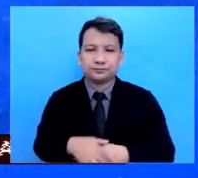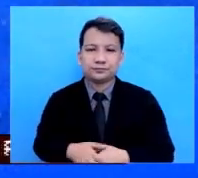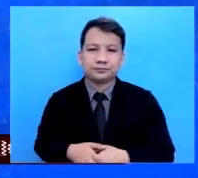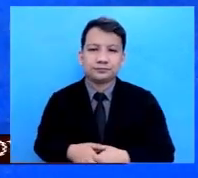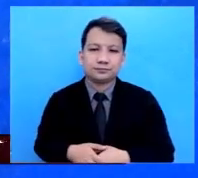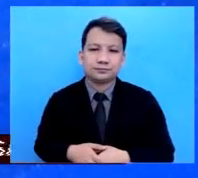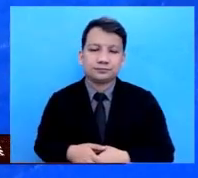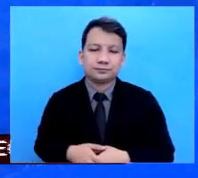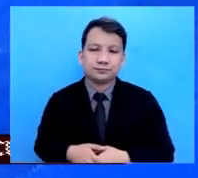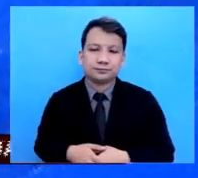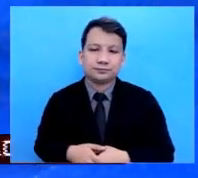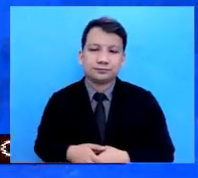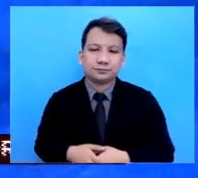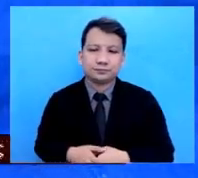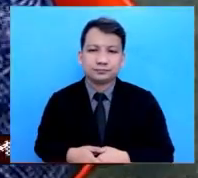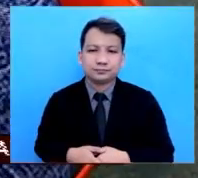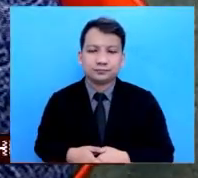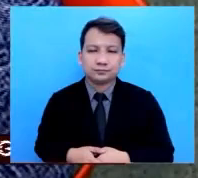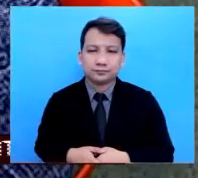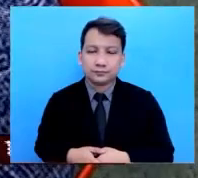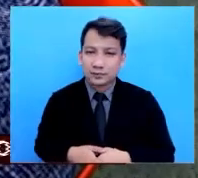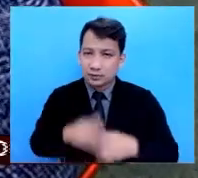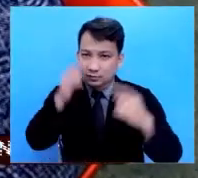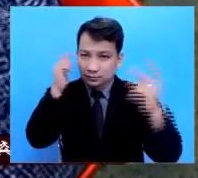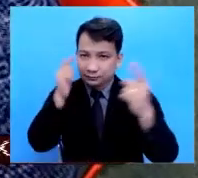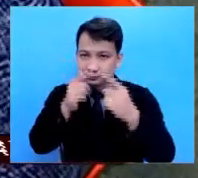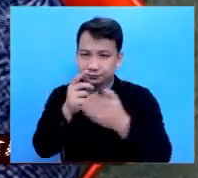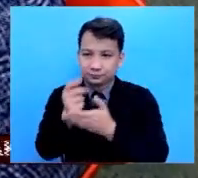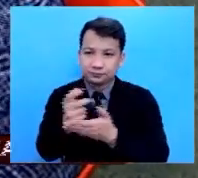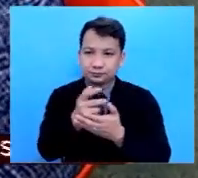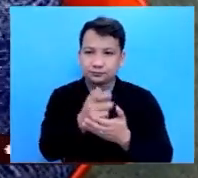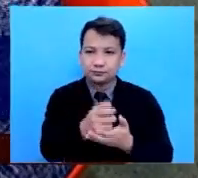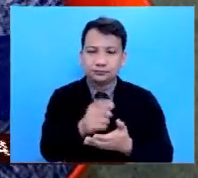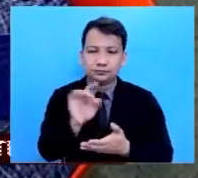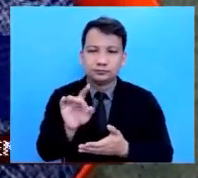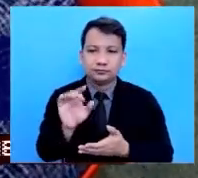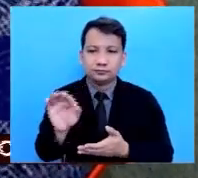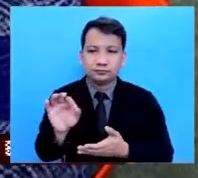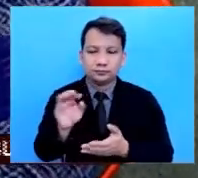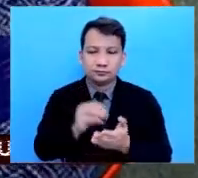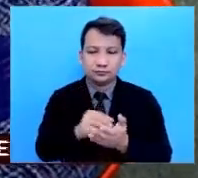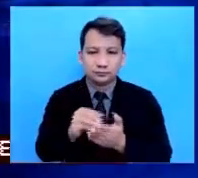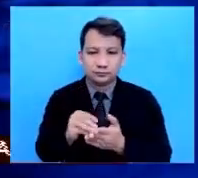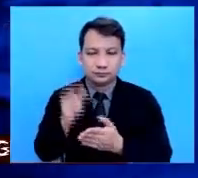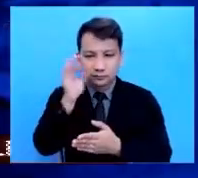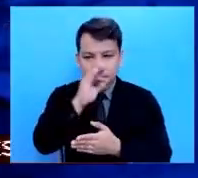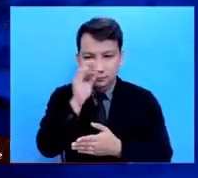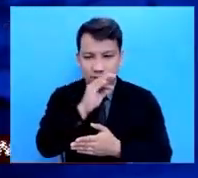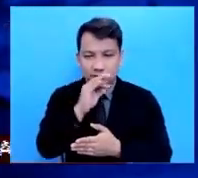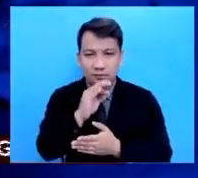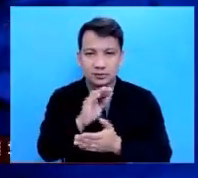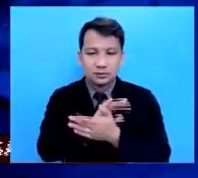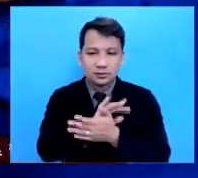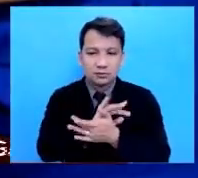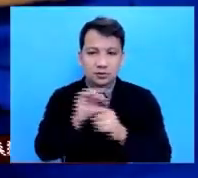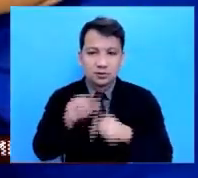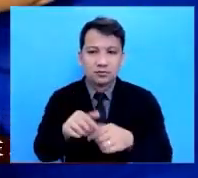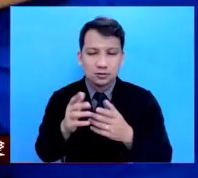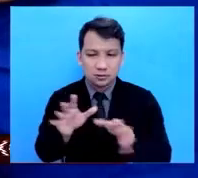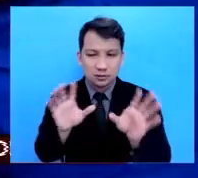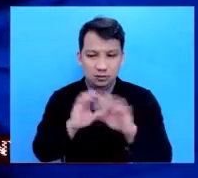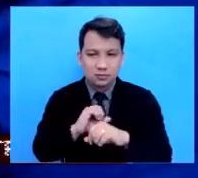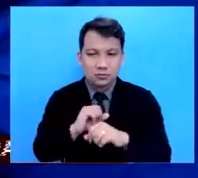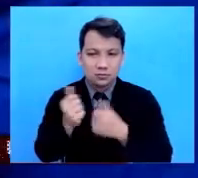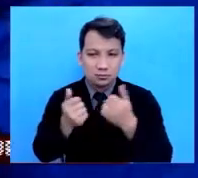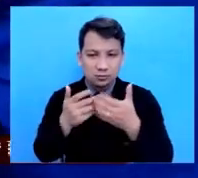Samantala, tinatarget pa rin ang pamahalaan na makapagbakuna ng 8 hanggang 9 milyong Pilipino laban sa COVID-19 bago matapos ang